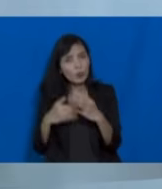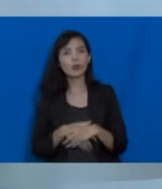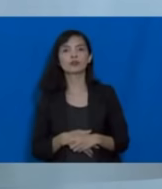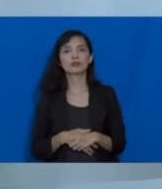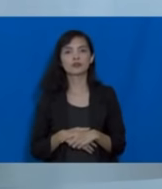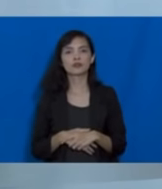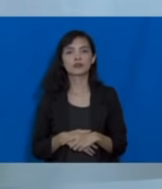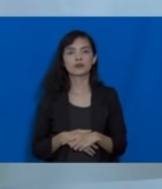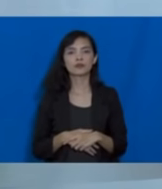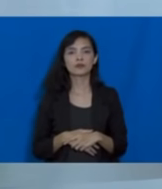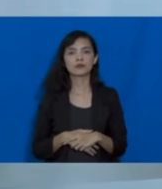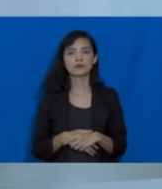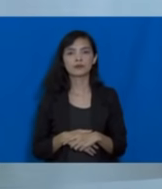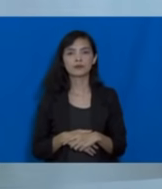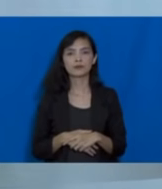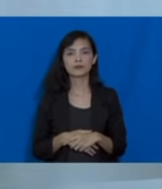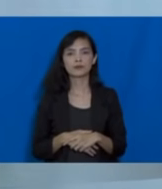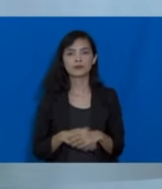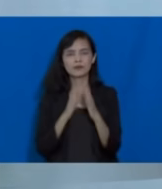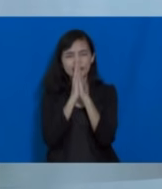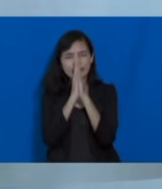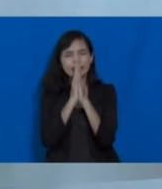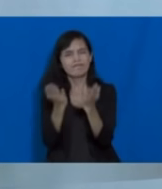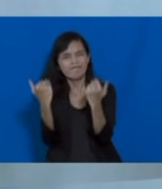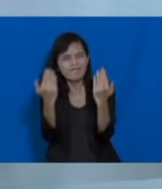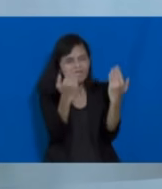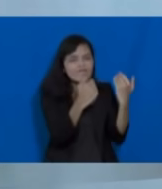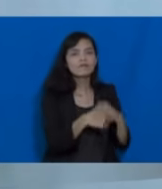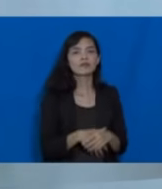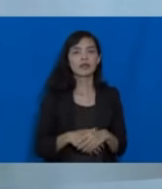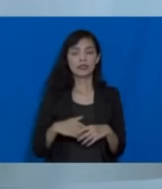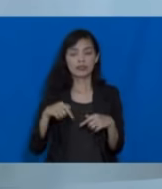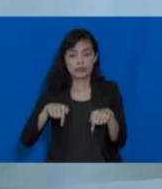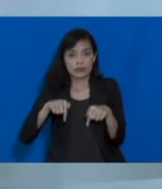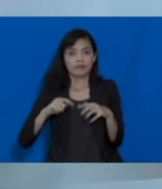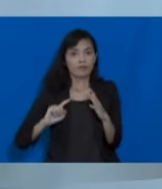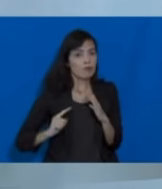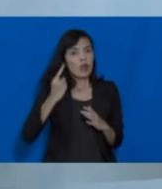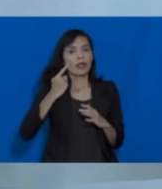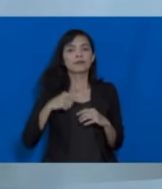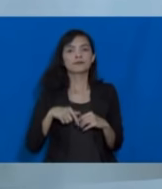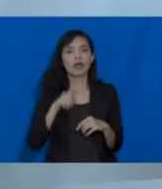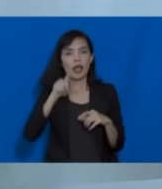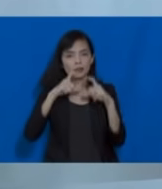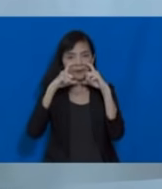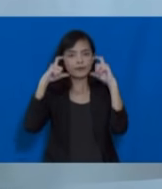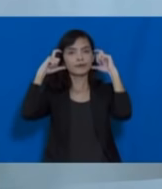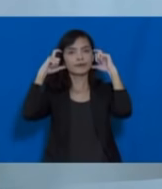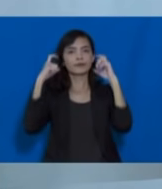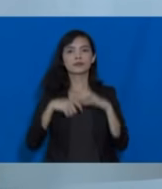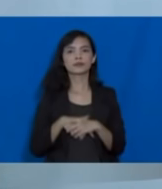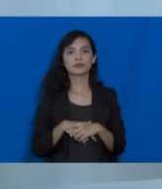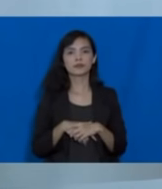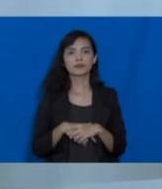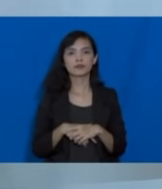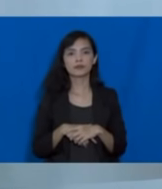kami meminta semuanya mulai hari ini gunakan masker Hai